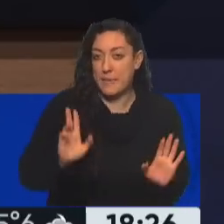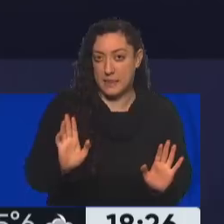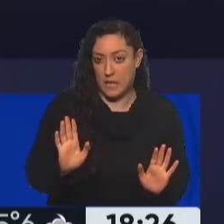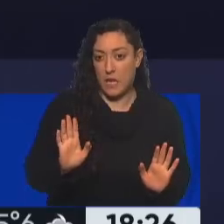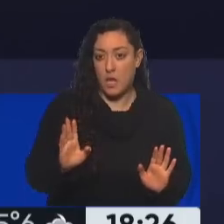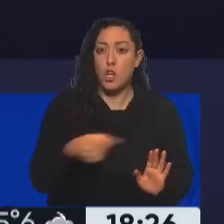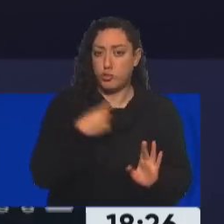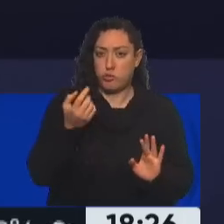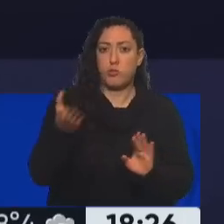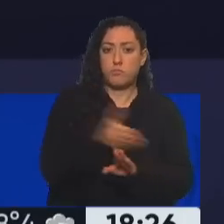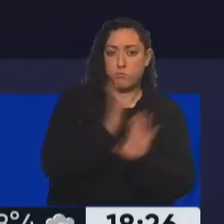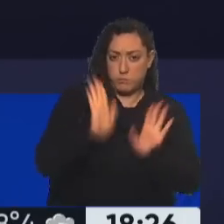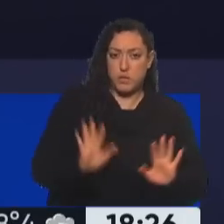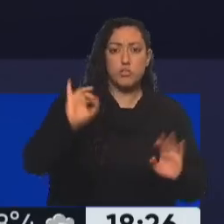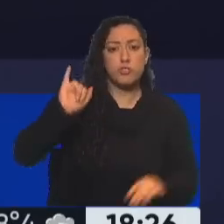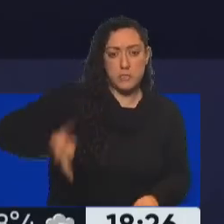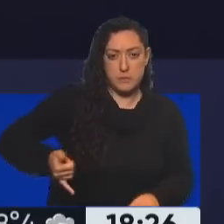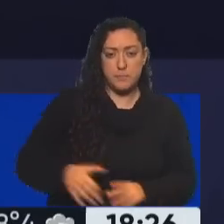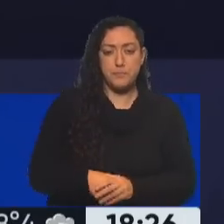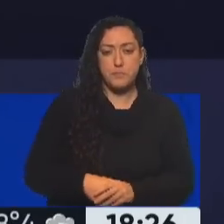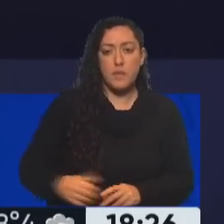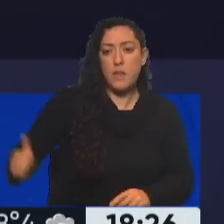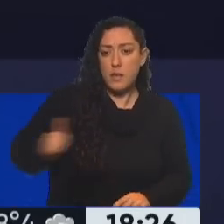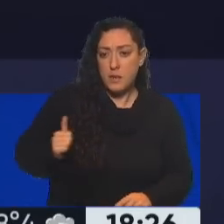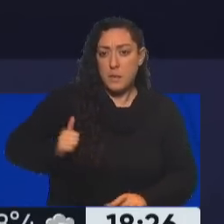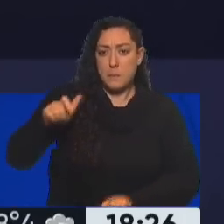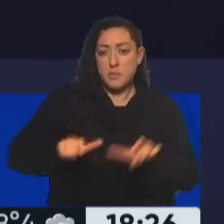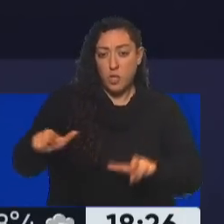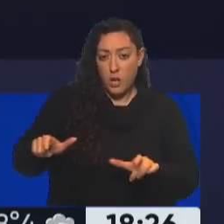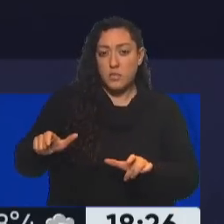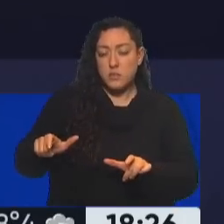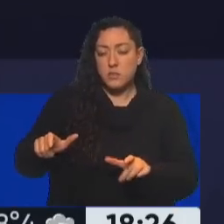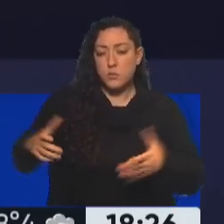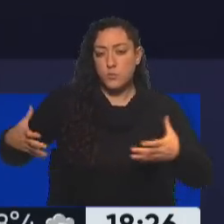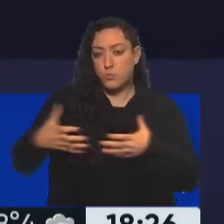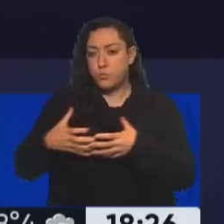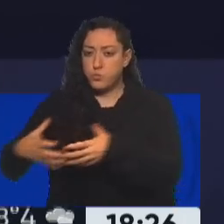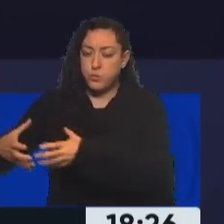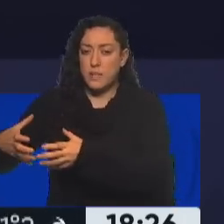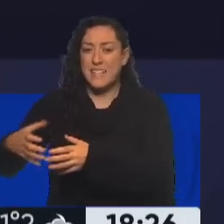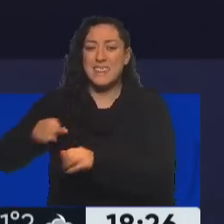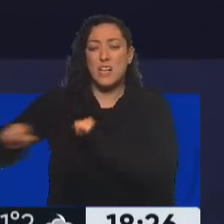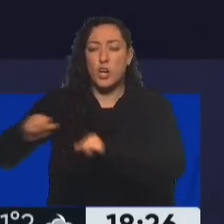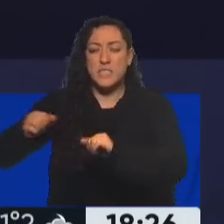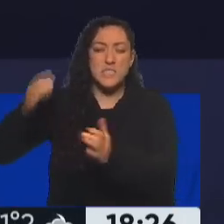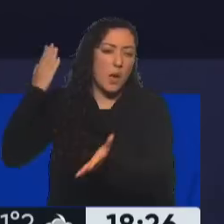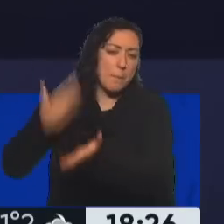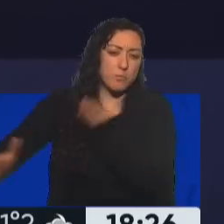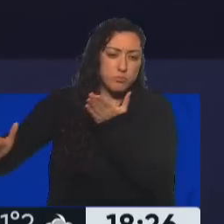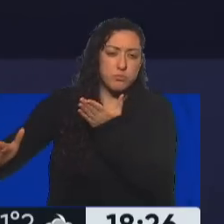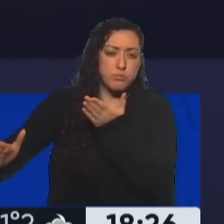לזה. כוחותינו תופסים עוד ועוד שטחים כדי לנקות אותה ממחבלים ומתשתיות הטרור של